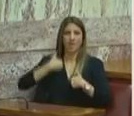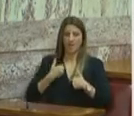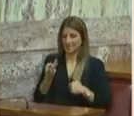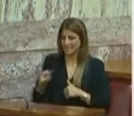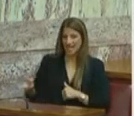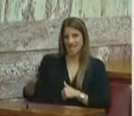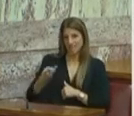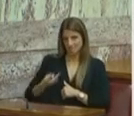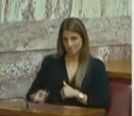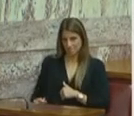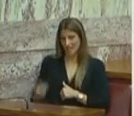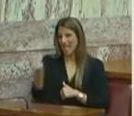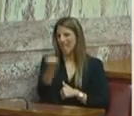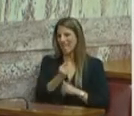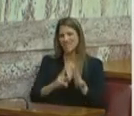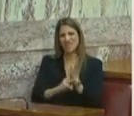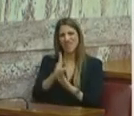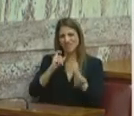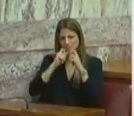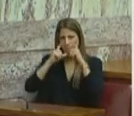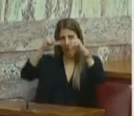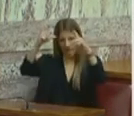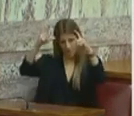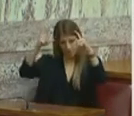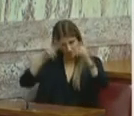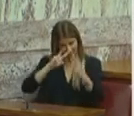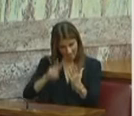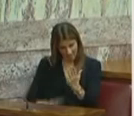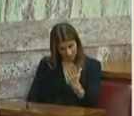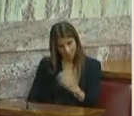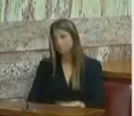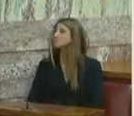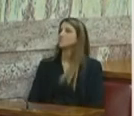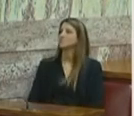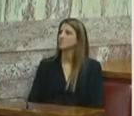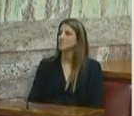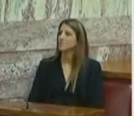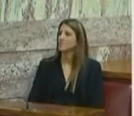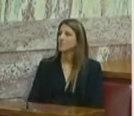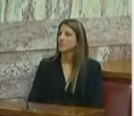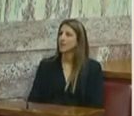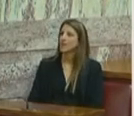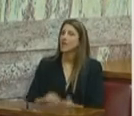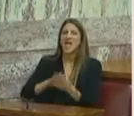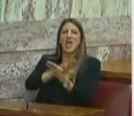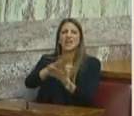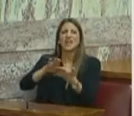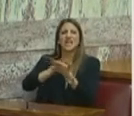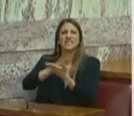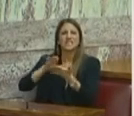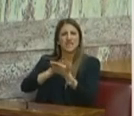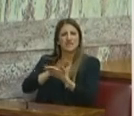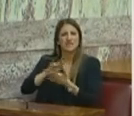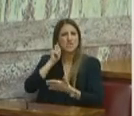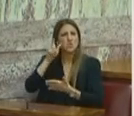13ης Μαΐου του 2018. Στο Χατίμ, μια θρησκευτική τελετή των μουσουλμάνων, στην οποία